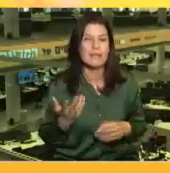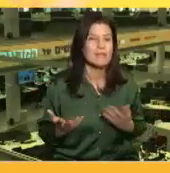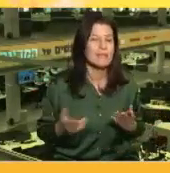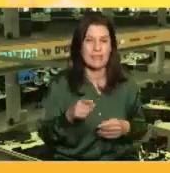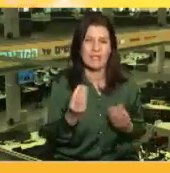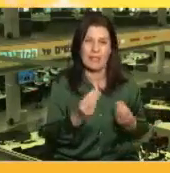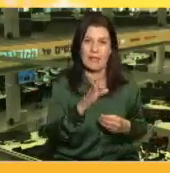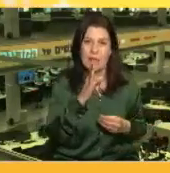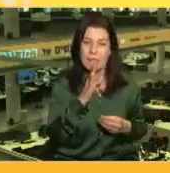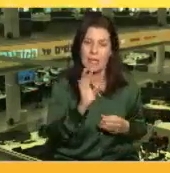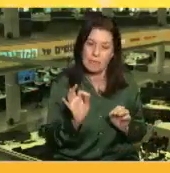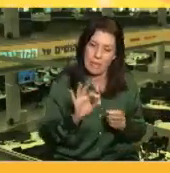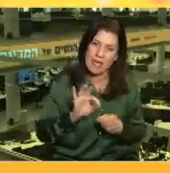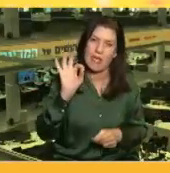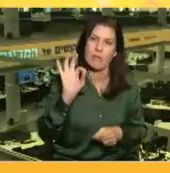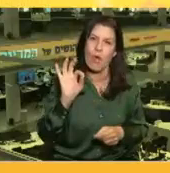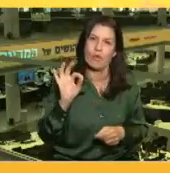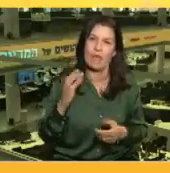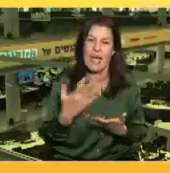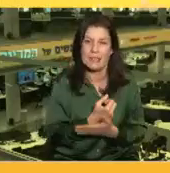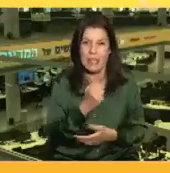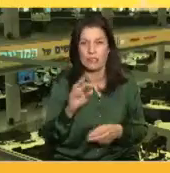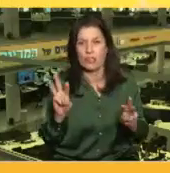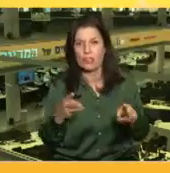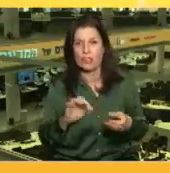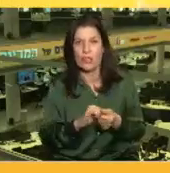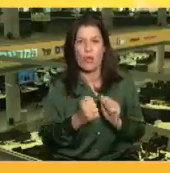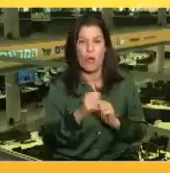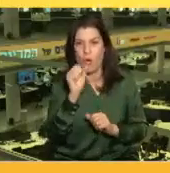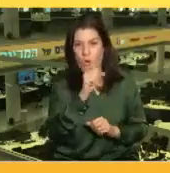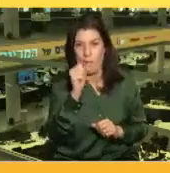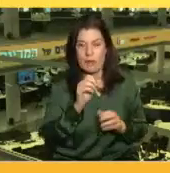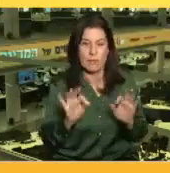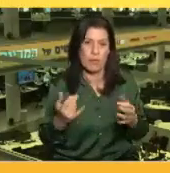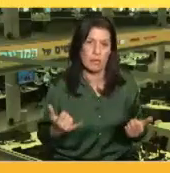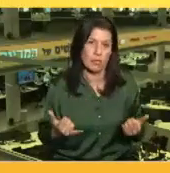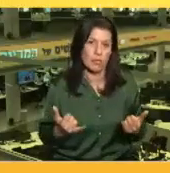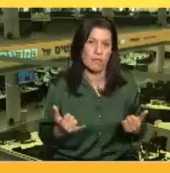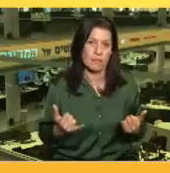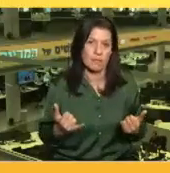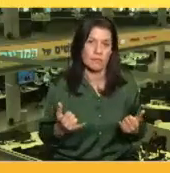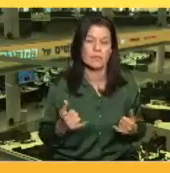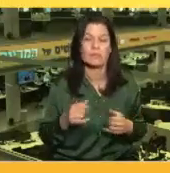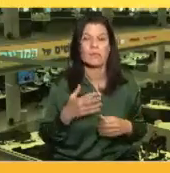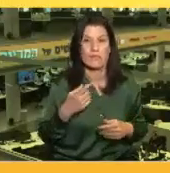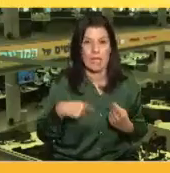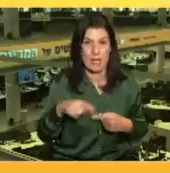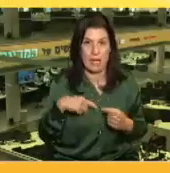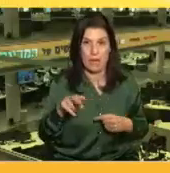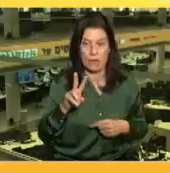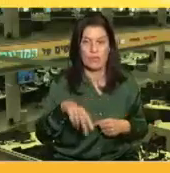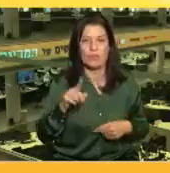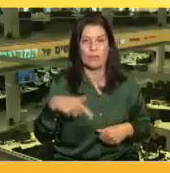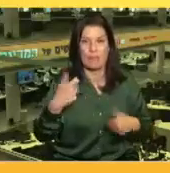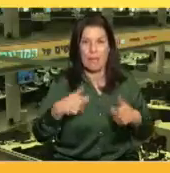בעייתי למדד מסוים, להצלחה של שיר או של אומן. במיוחד היום, בעידן, יש המון המון מדדים אחרים, ואנחנו, לצורך העניין, כשיש לנו את המצעד השבועי